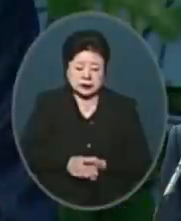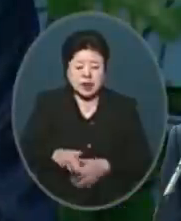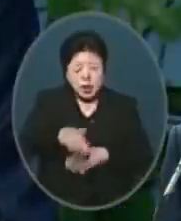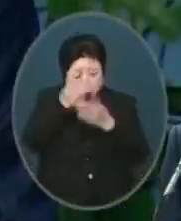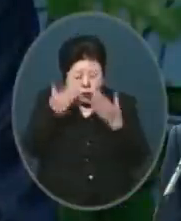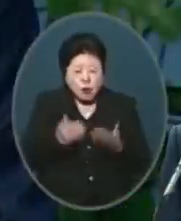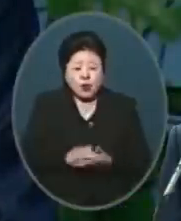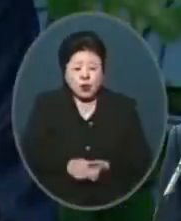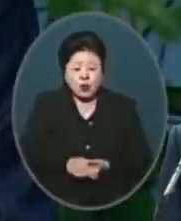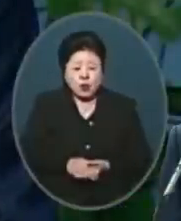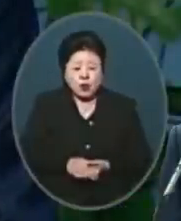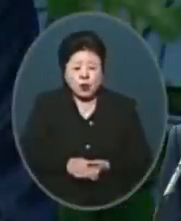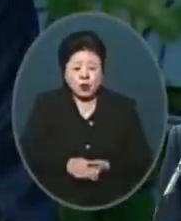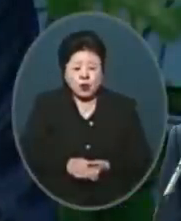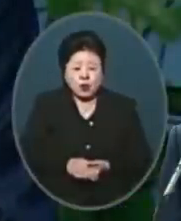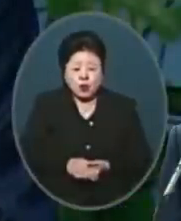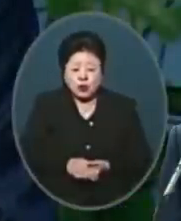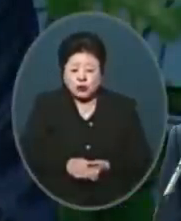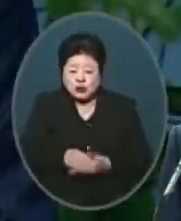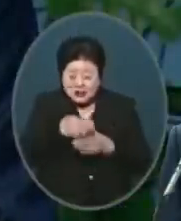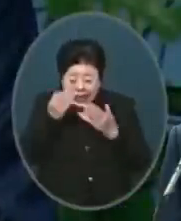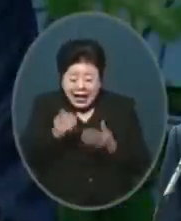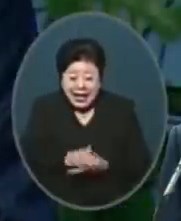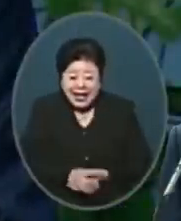모두 다 그렇게 해주시면 좋겠는데